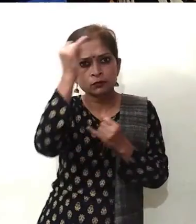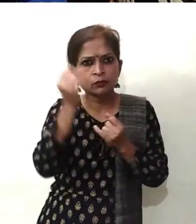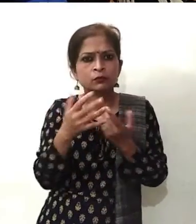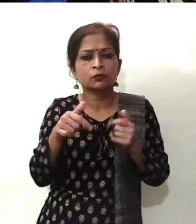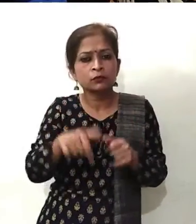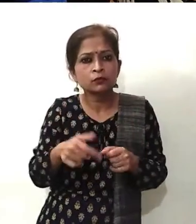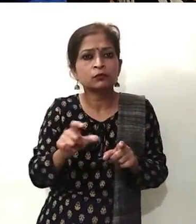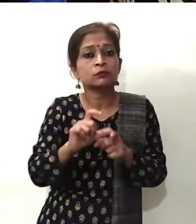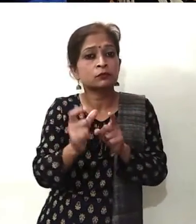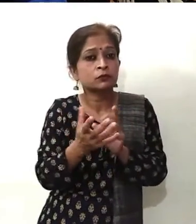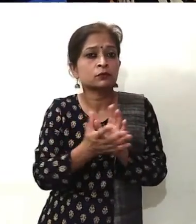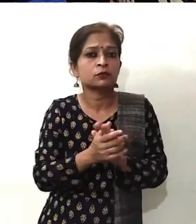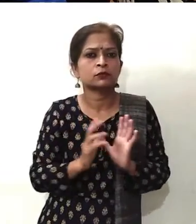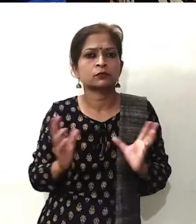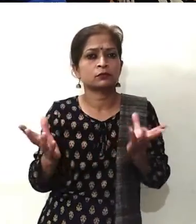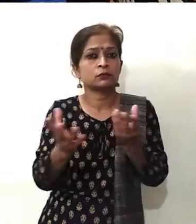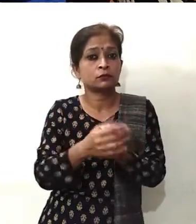हैं